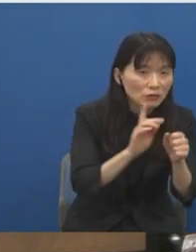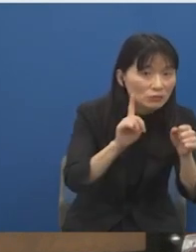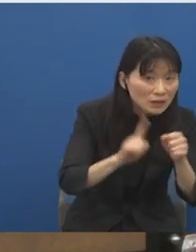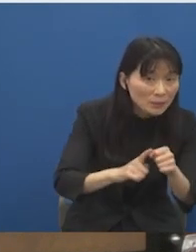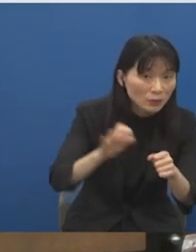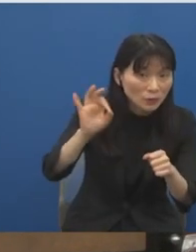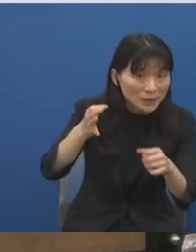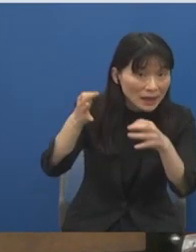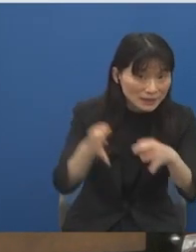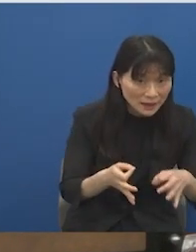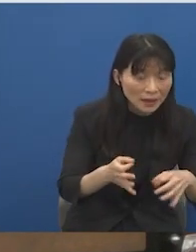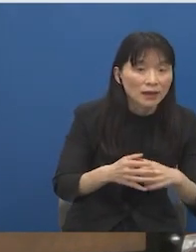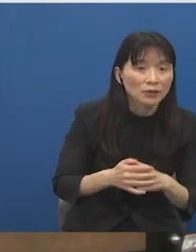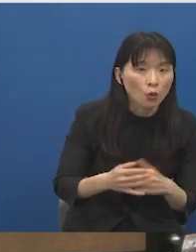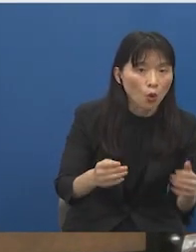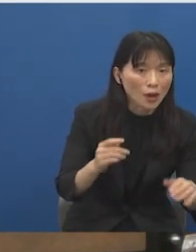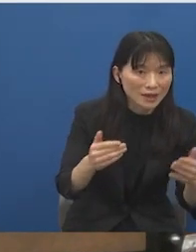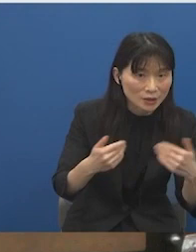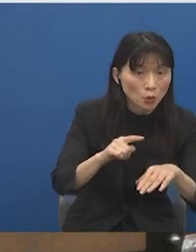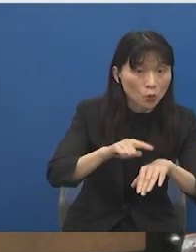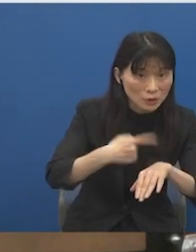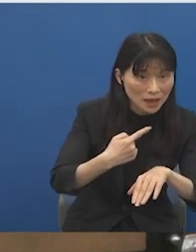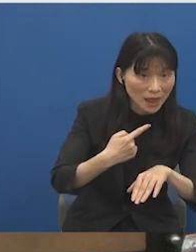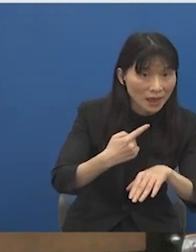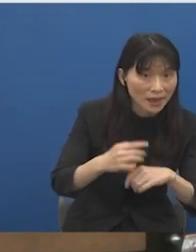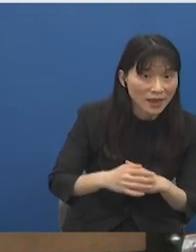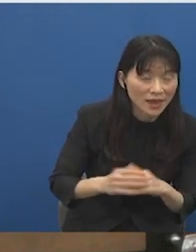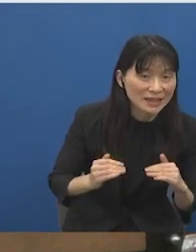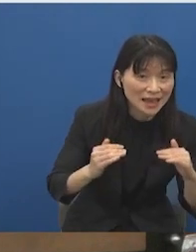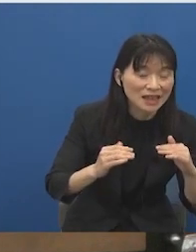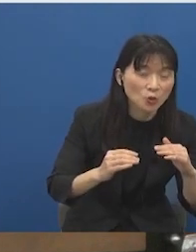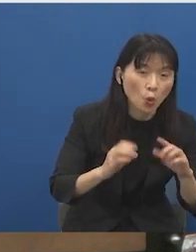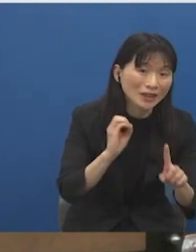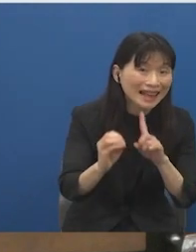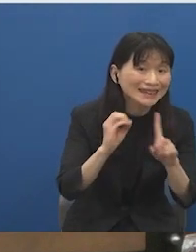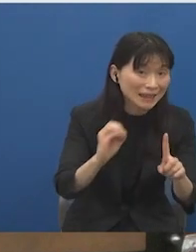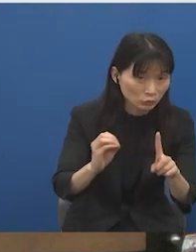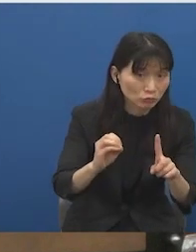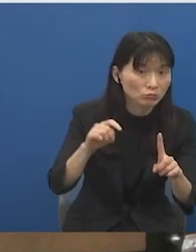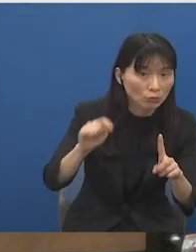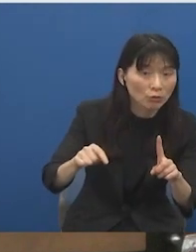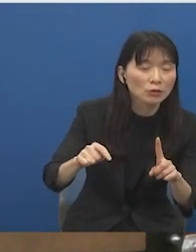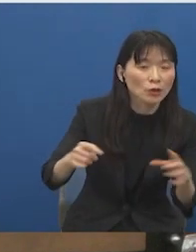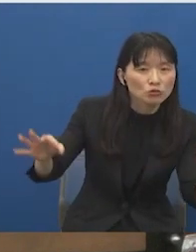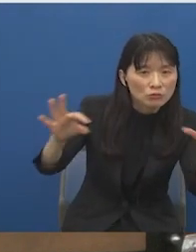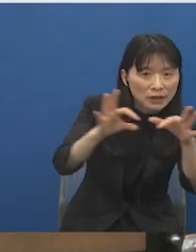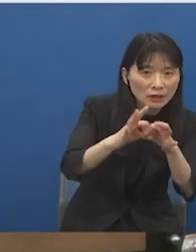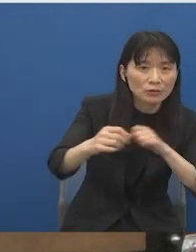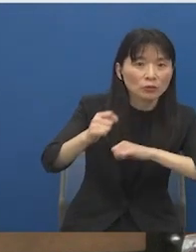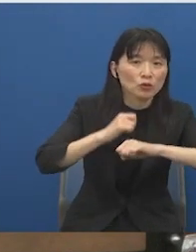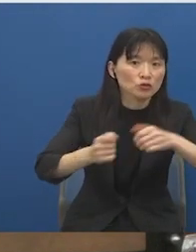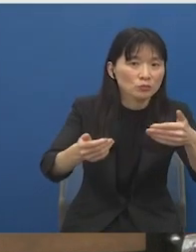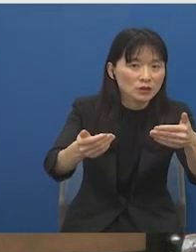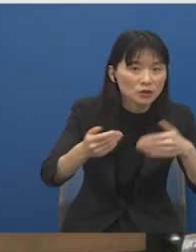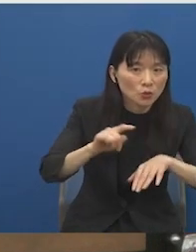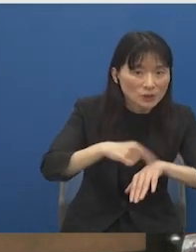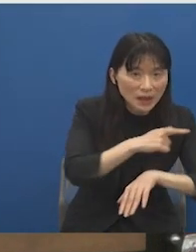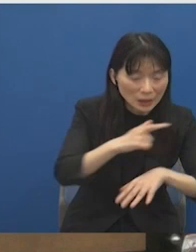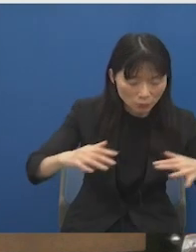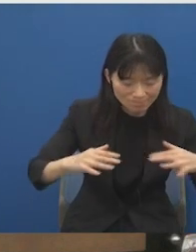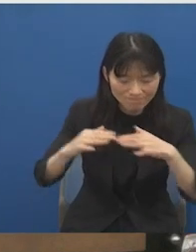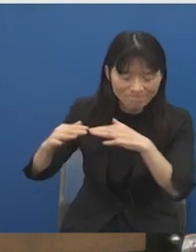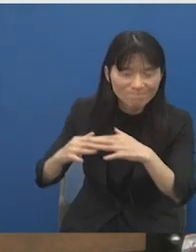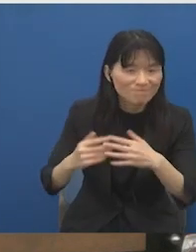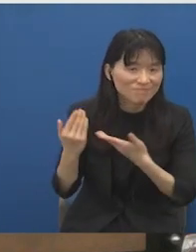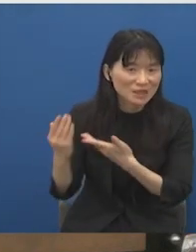本事業の重要性、成長するデジタル分野の担い手育成につなげるよう取り組む必要性などについて質疑やご意見が